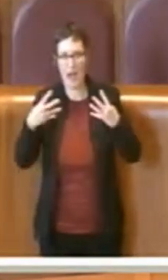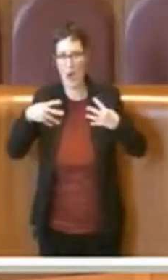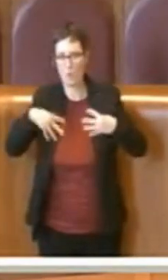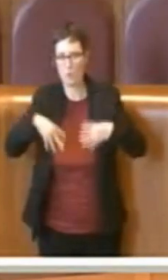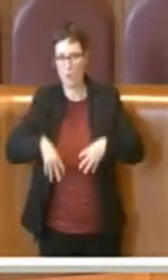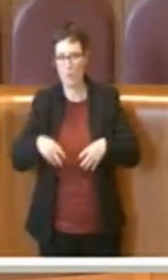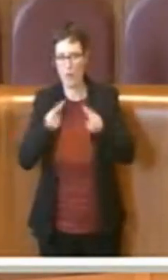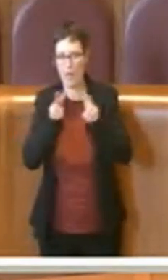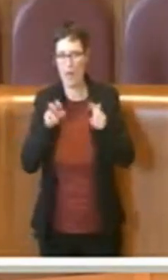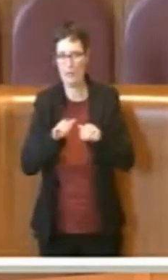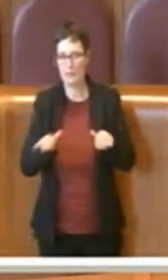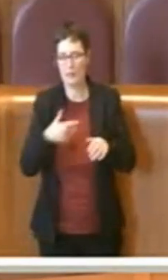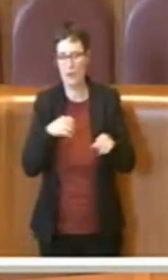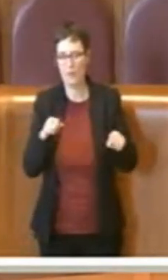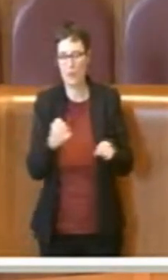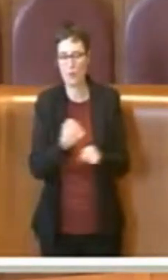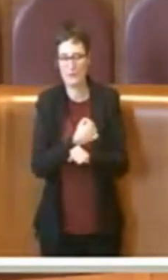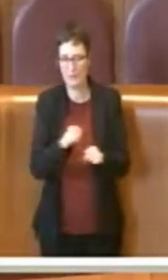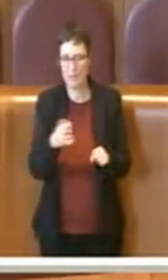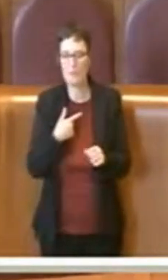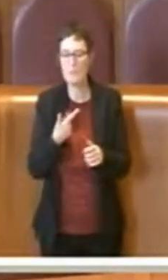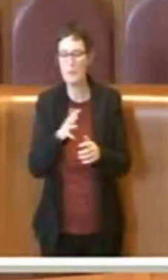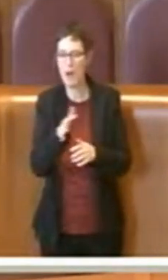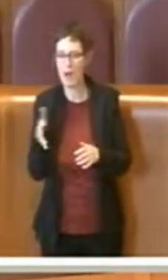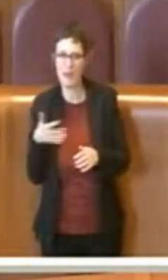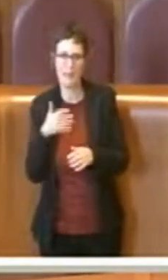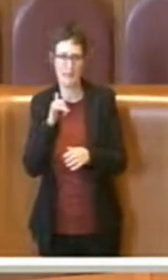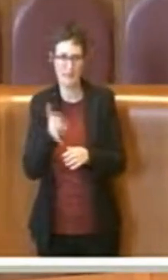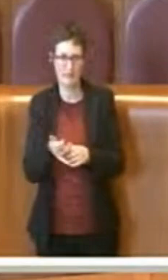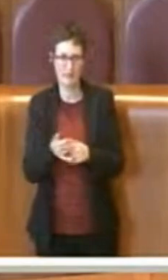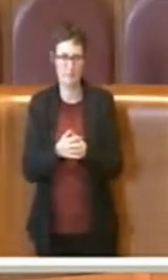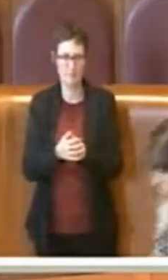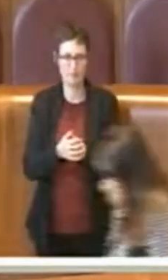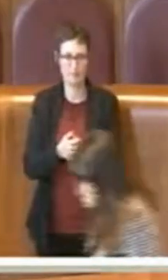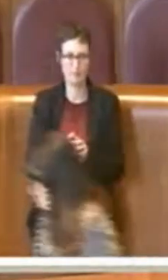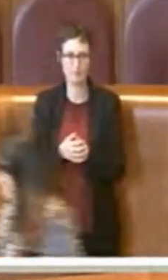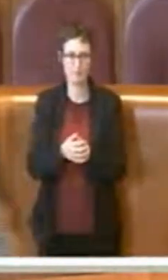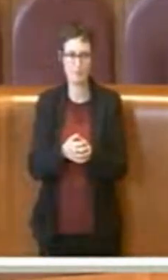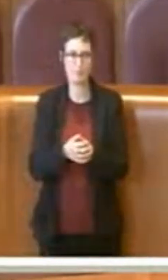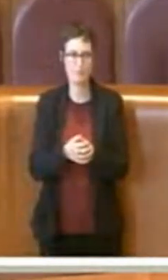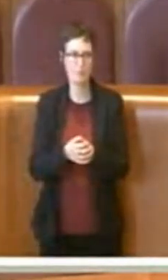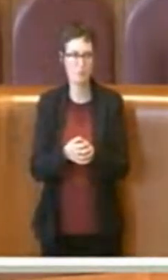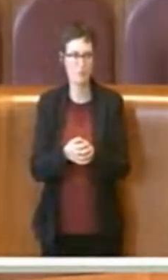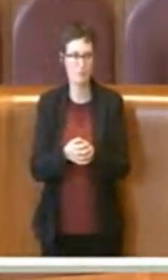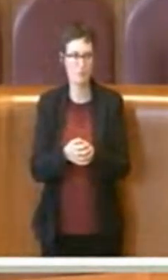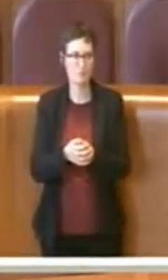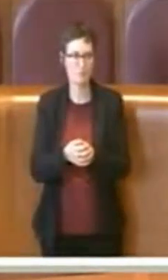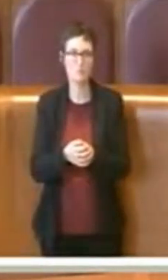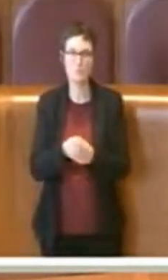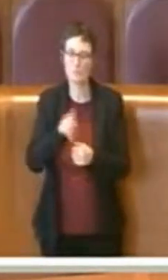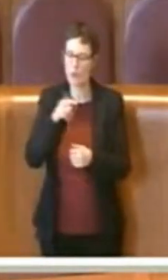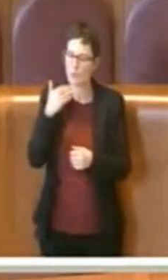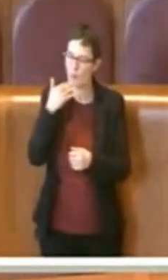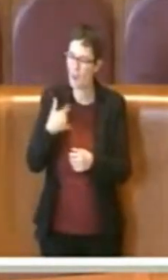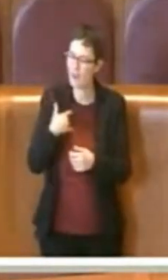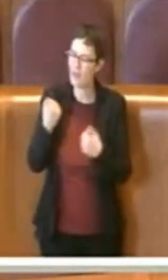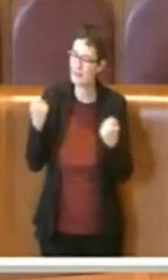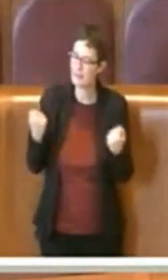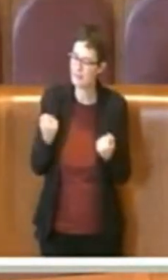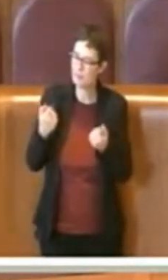la premessa diciamo era dovuta, e anche mediante sponsorizzazioni, anche